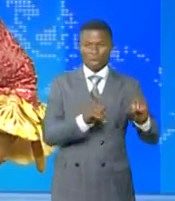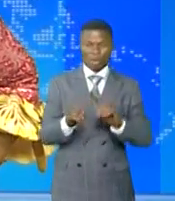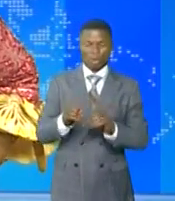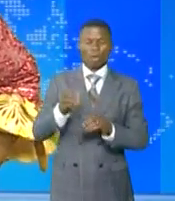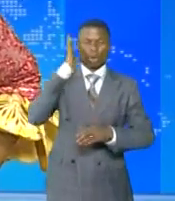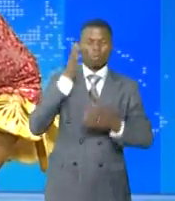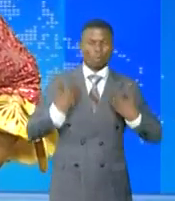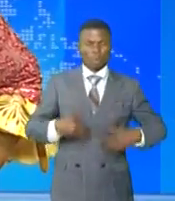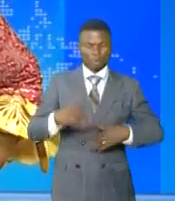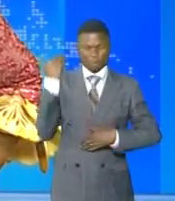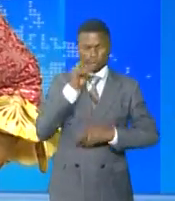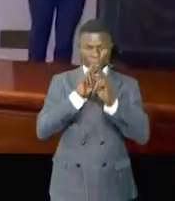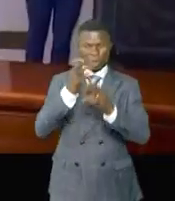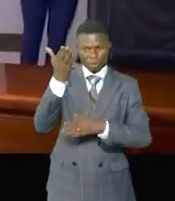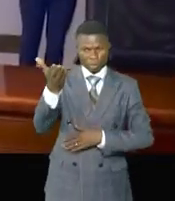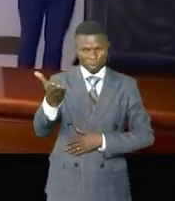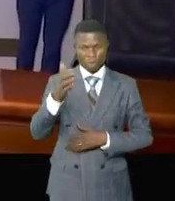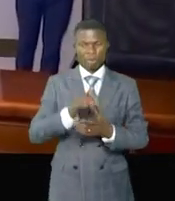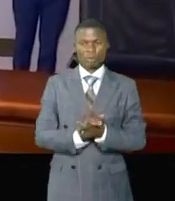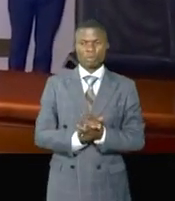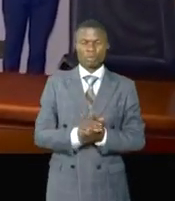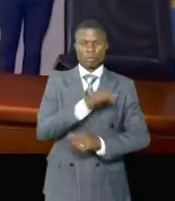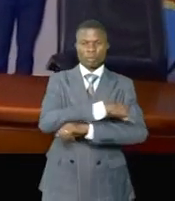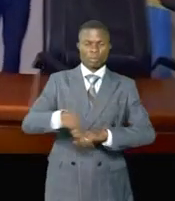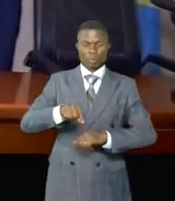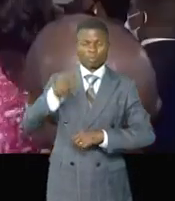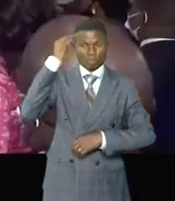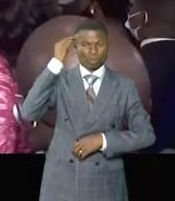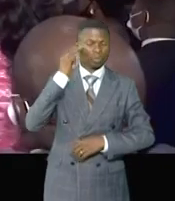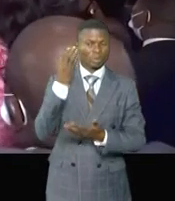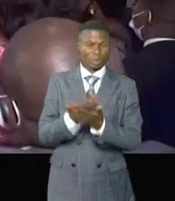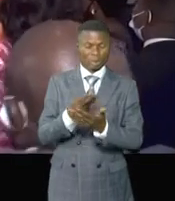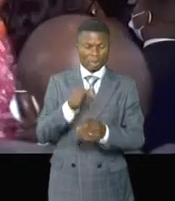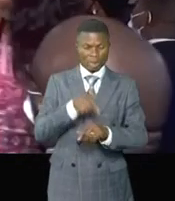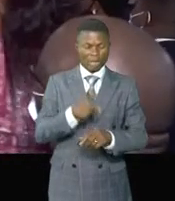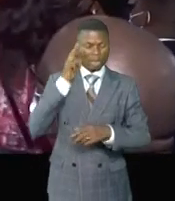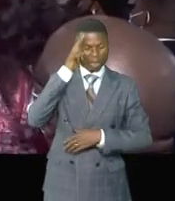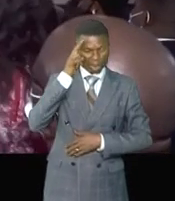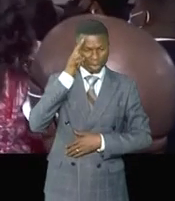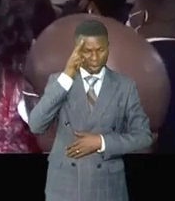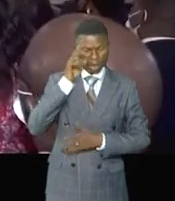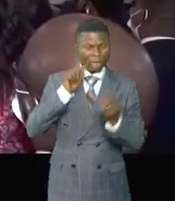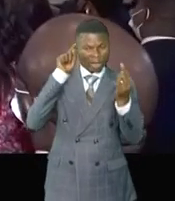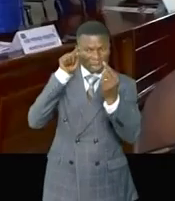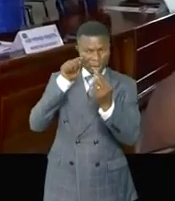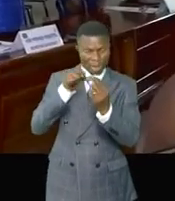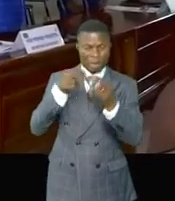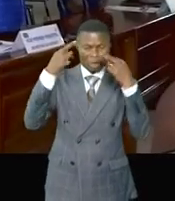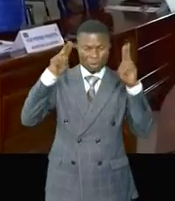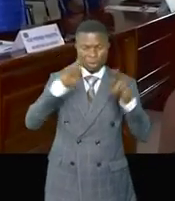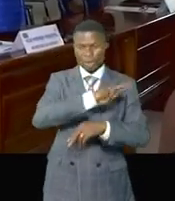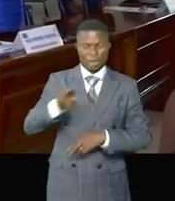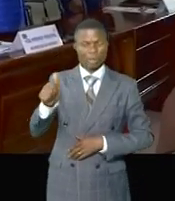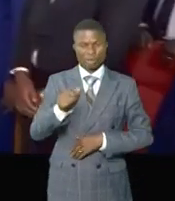veux. Cédric Enina. La vice-primature du budget, l'heure est à la réflexion sur les objectifs à atteindre en